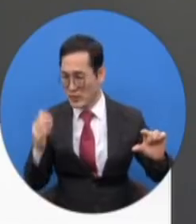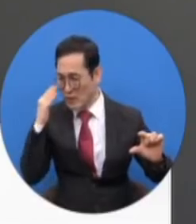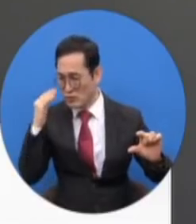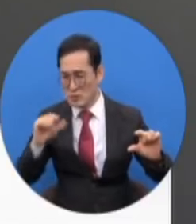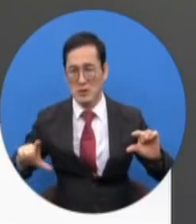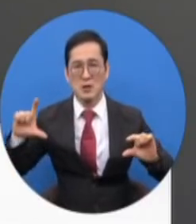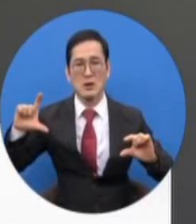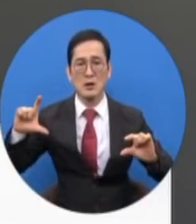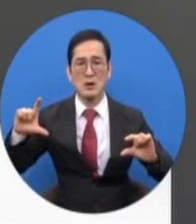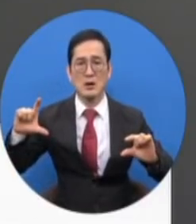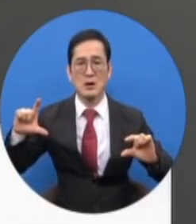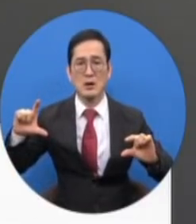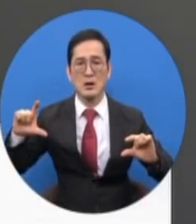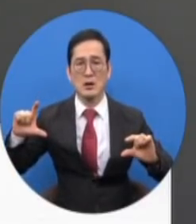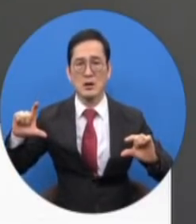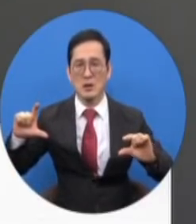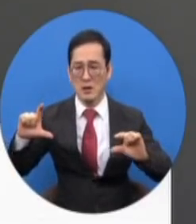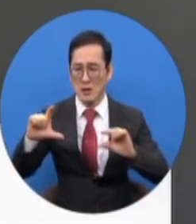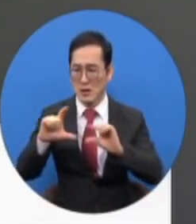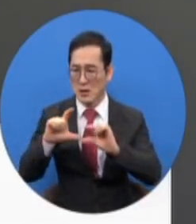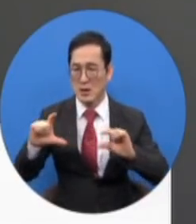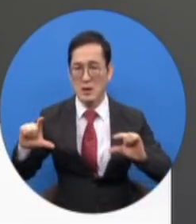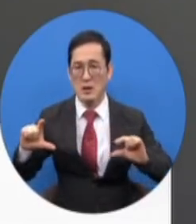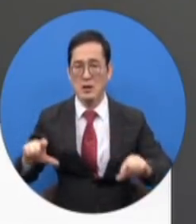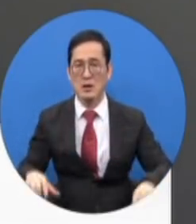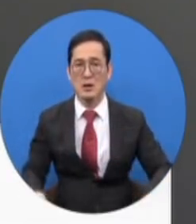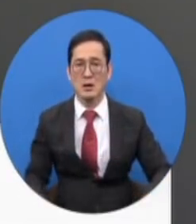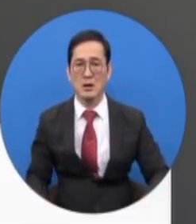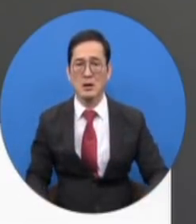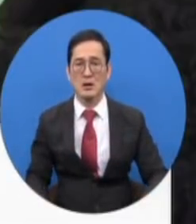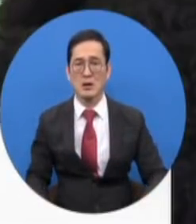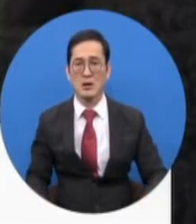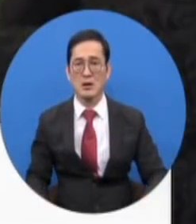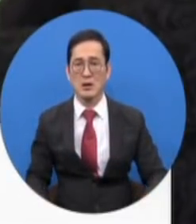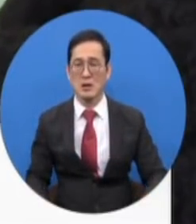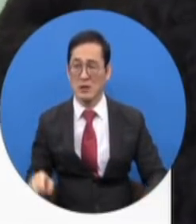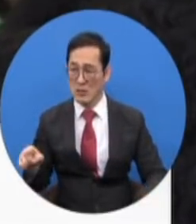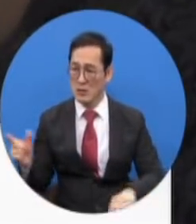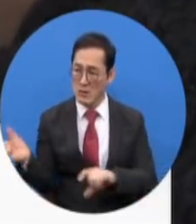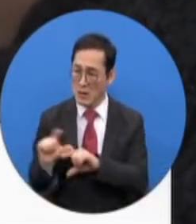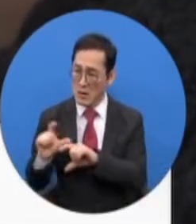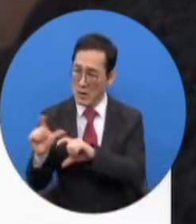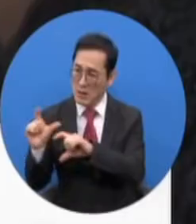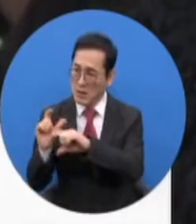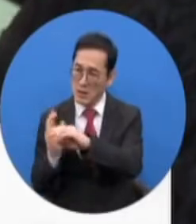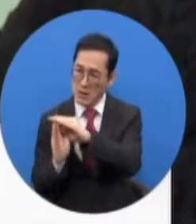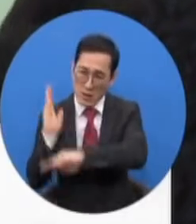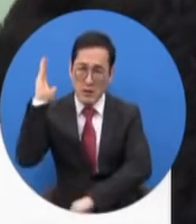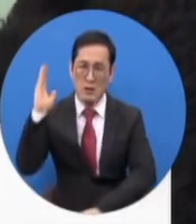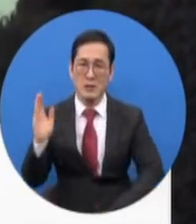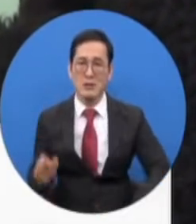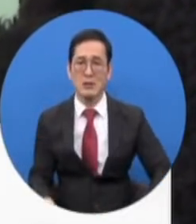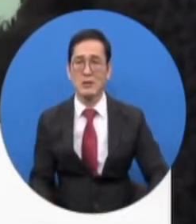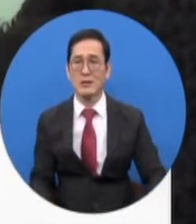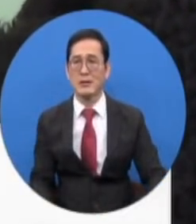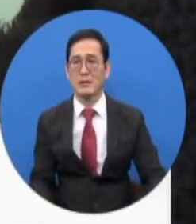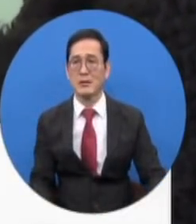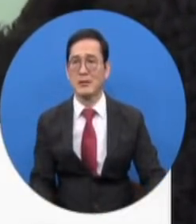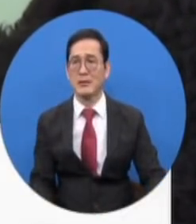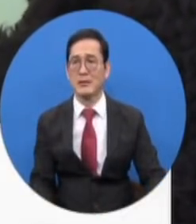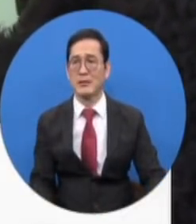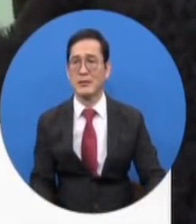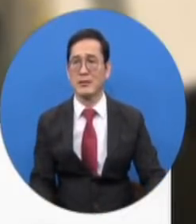갔기 때문에 과연 이게 어디까지 가서 멈출지를 아무도 지금 예상할 수 없는 상황에서 중요한 건